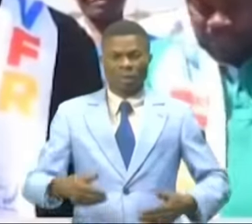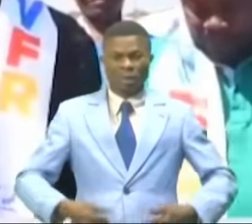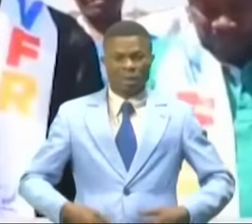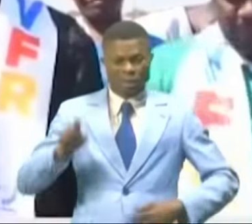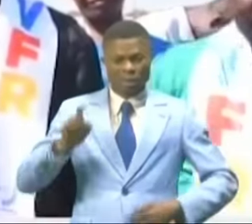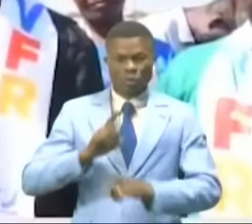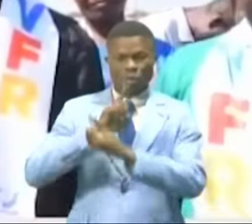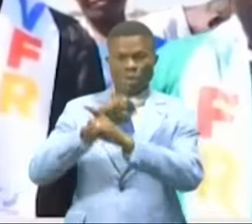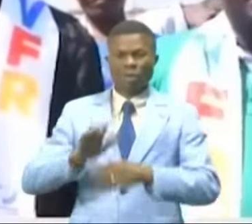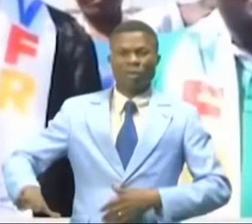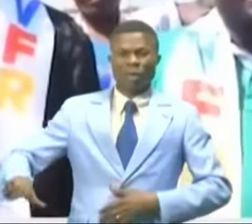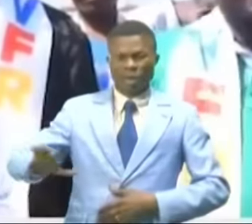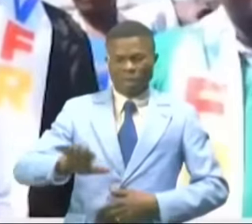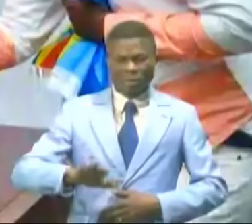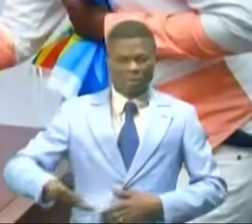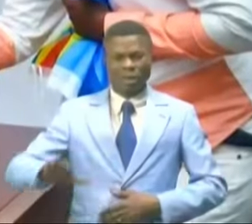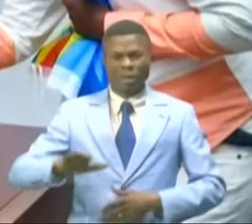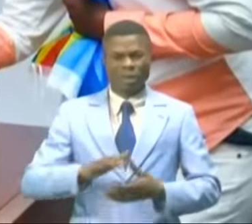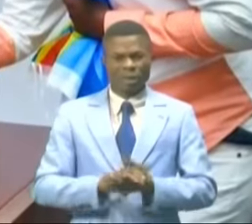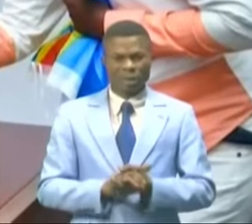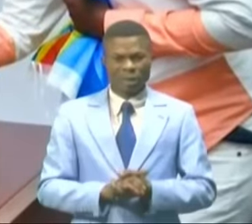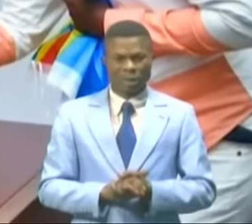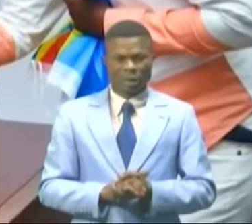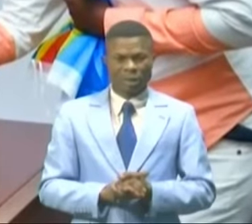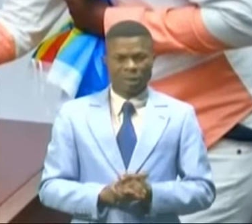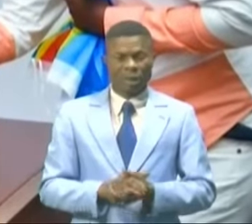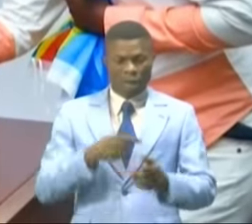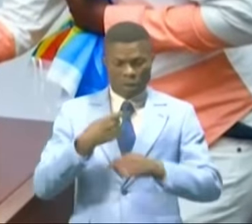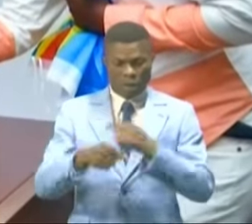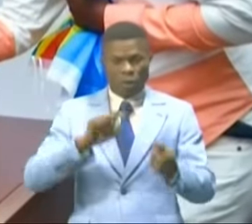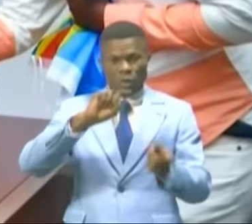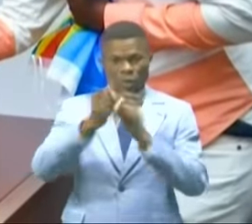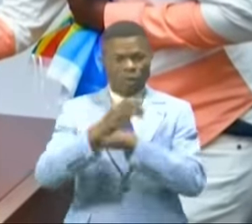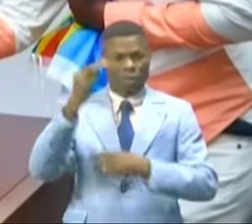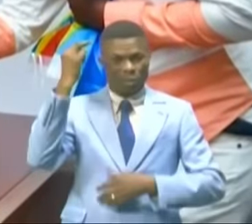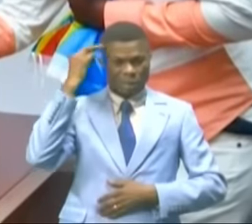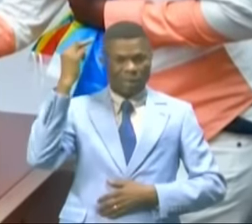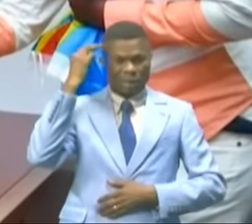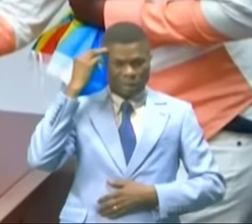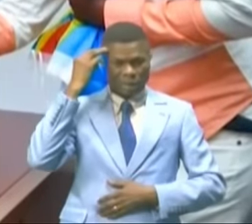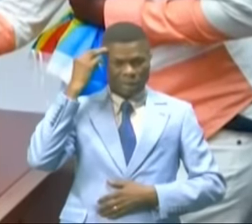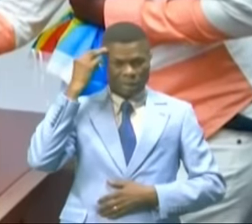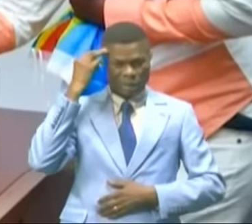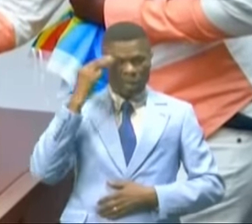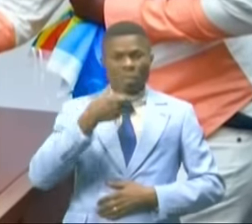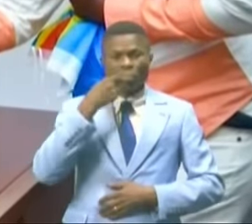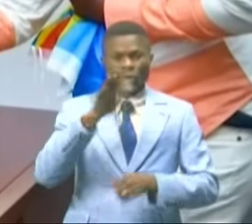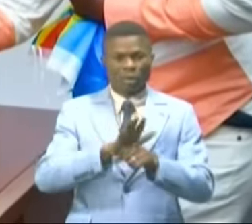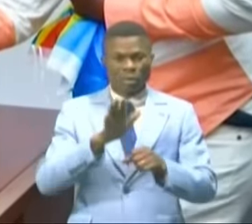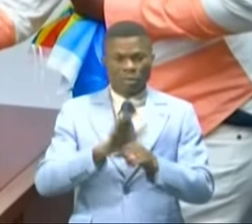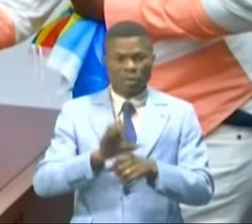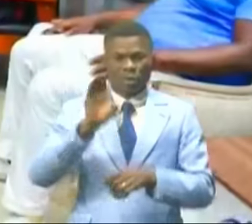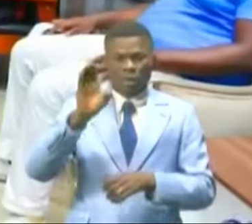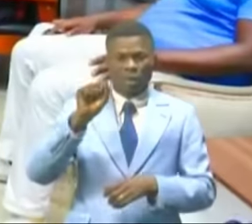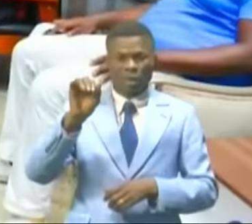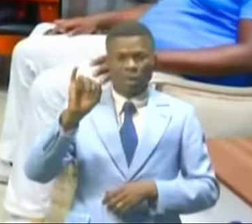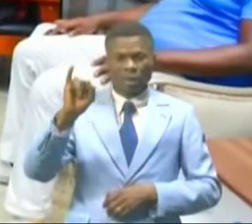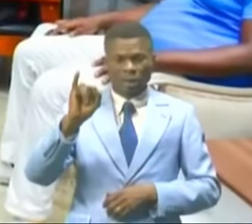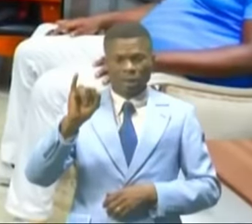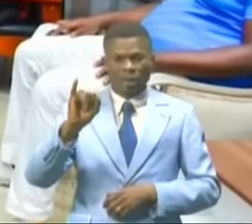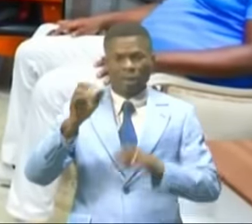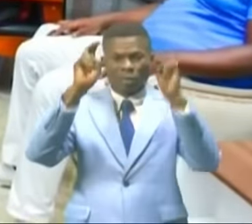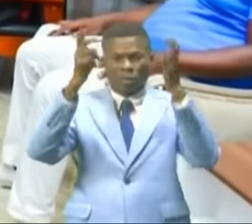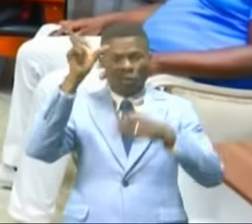patrie, héritage commun. Cela passe par un changement des mentalités, a insisté Kalimbouyi, qui fait de la ville